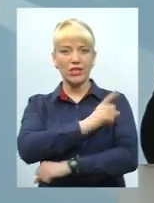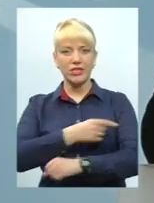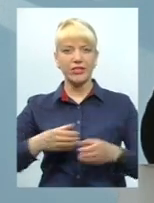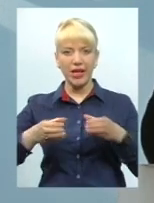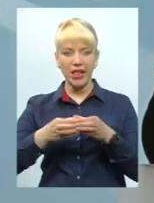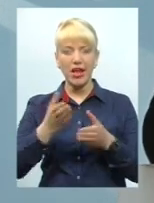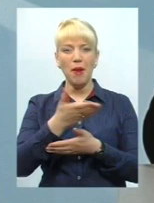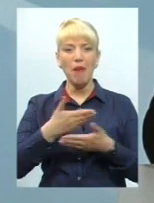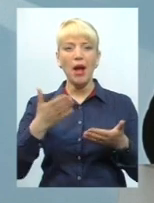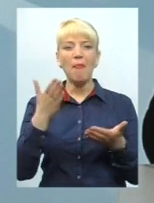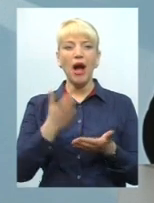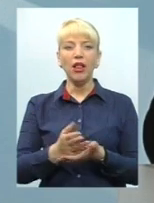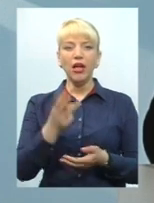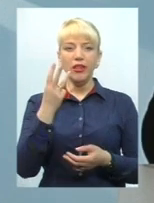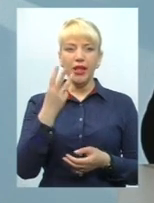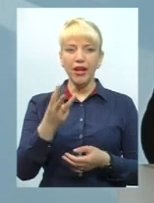3